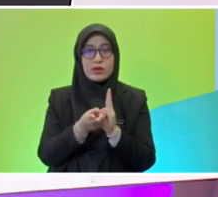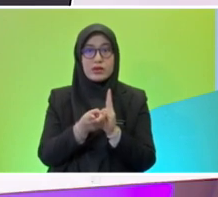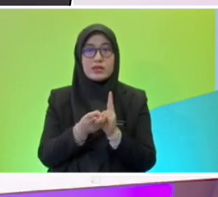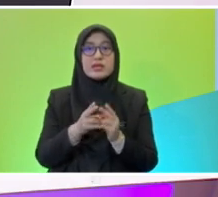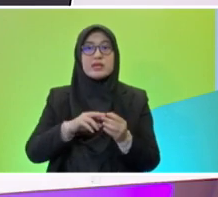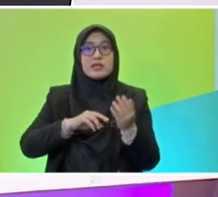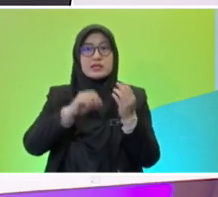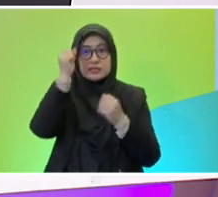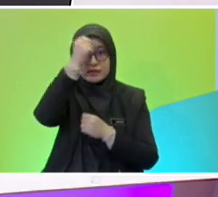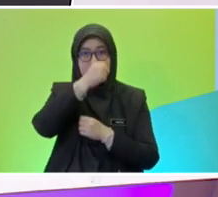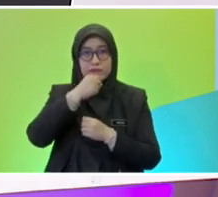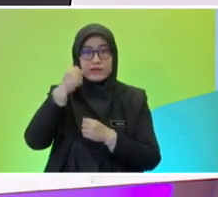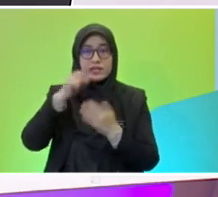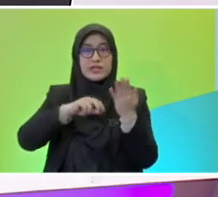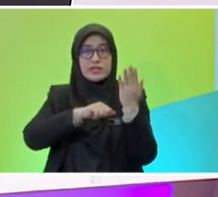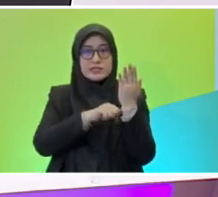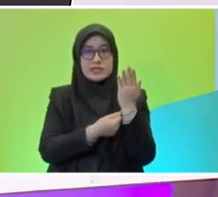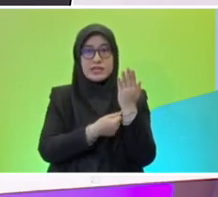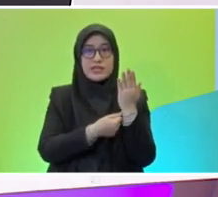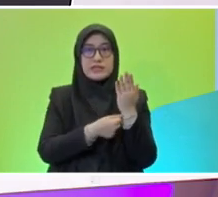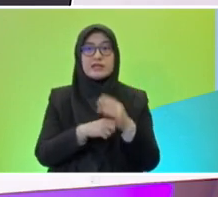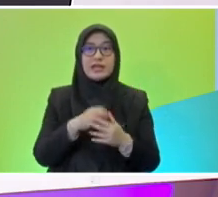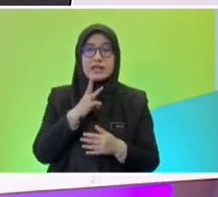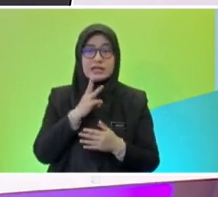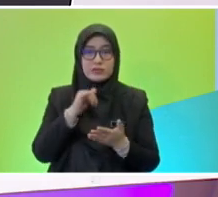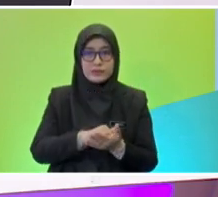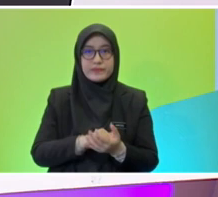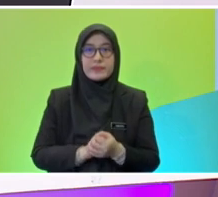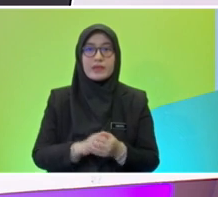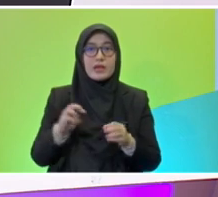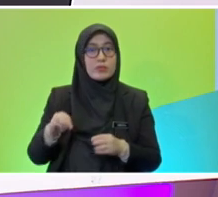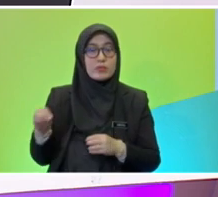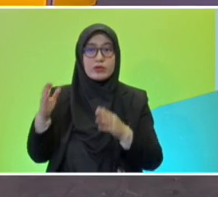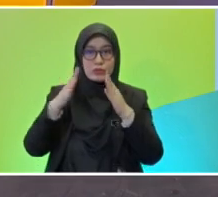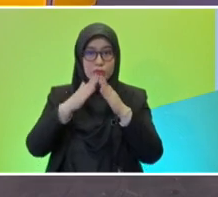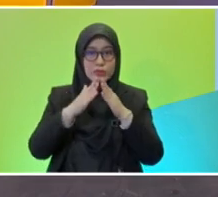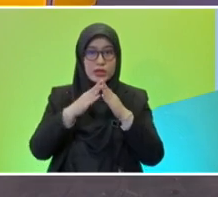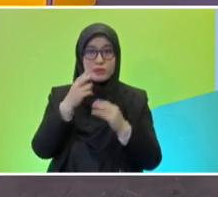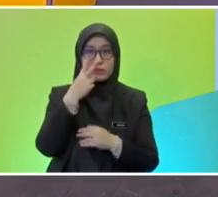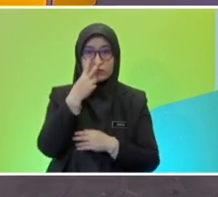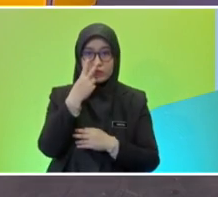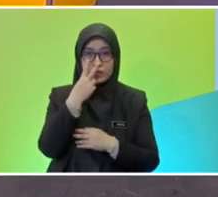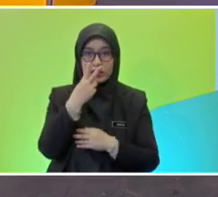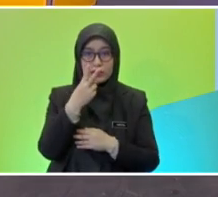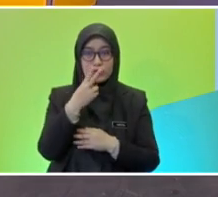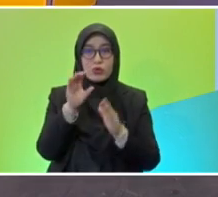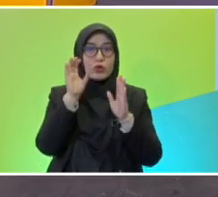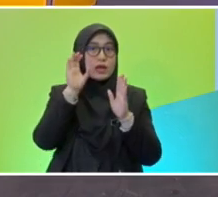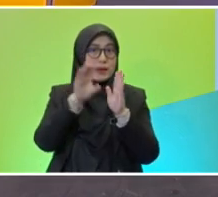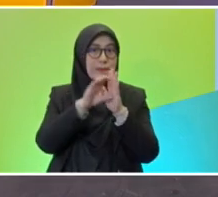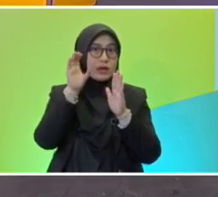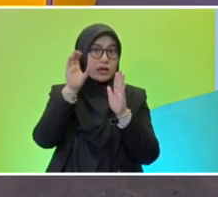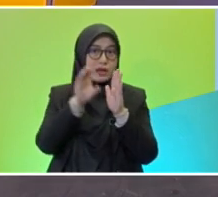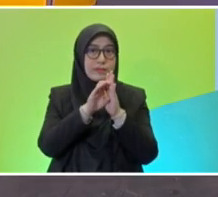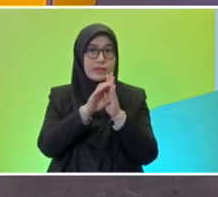adik-adik semua boleh tengok ya harusnya sediakan juga nih Papa Rain Oke gambar gambar ai